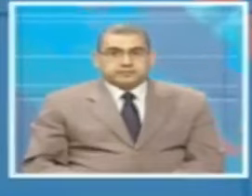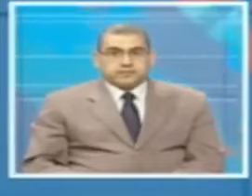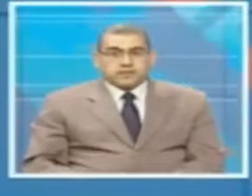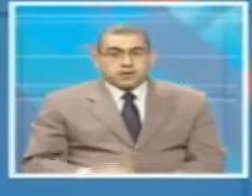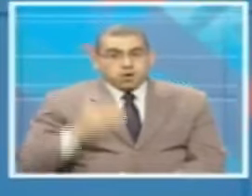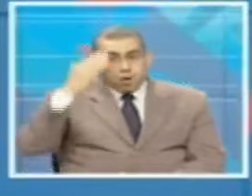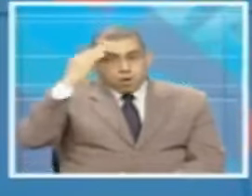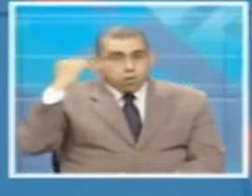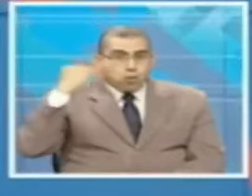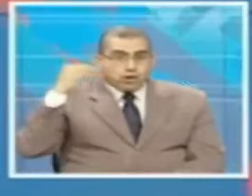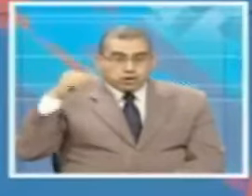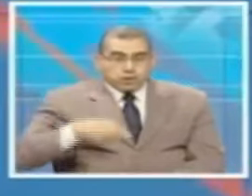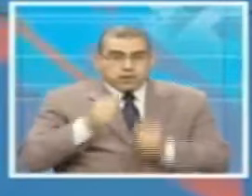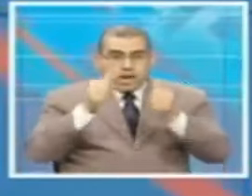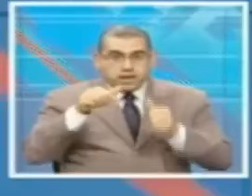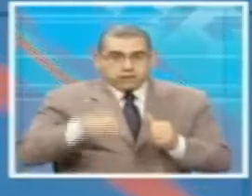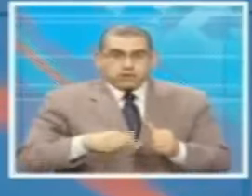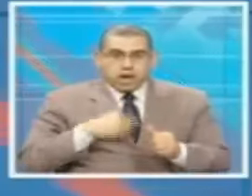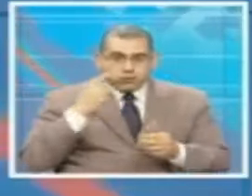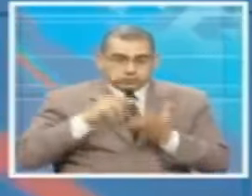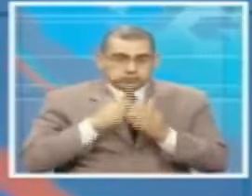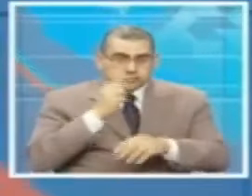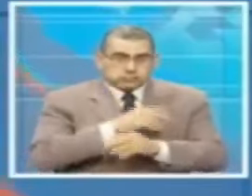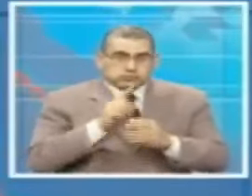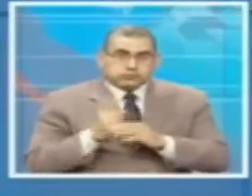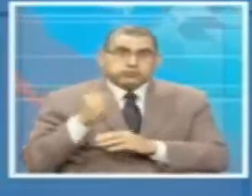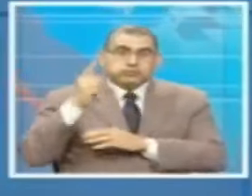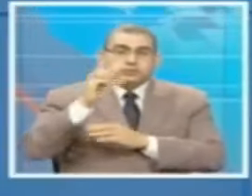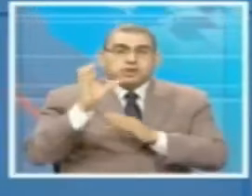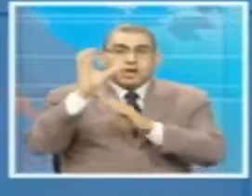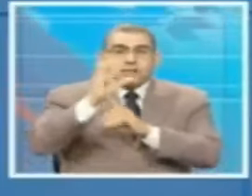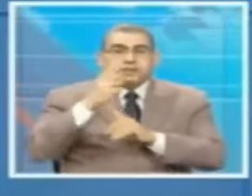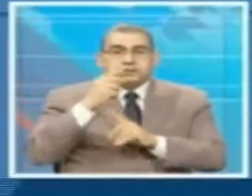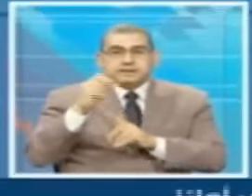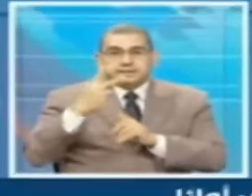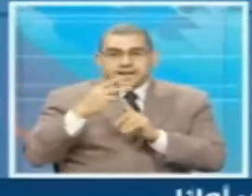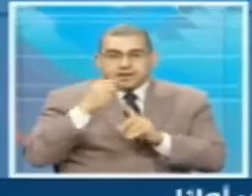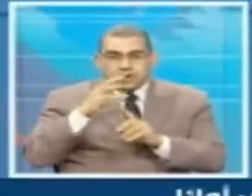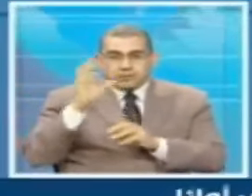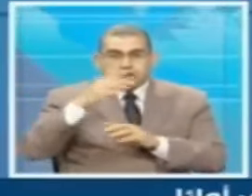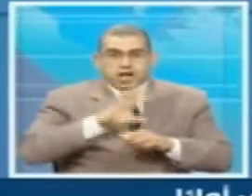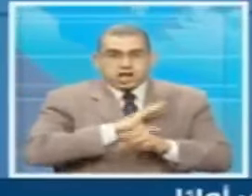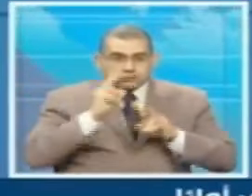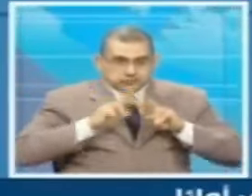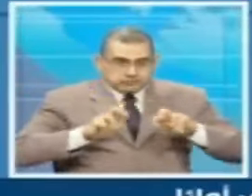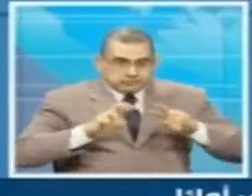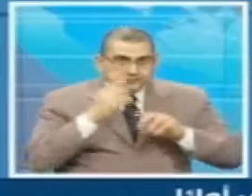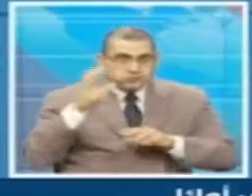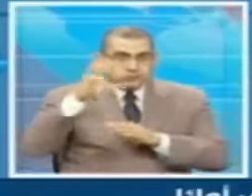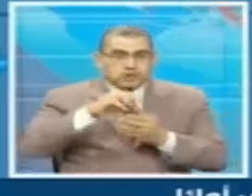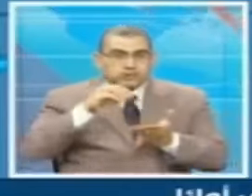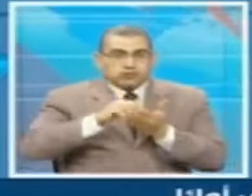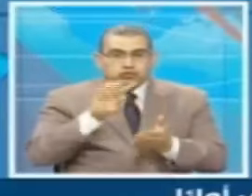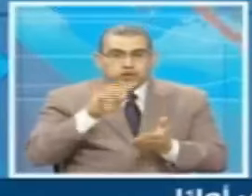أعلنت كوريا الجنوبية اليوم أنها تعتزم إطلاق ثاني قمر صناعي للتجسس العسكري لها في أوائل أبريل المقبل، ذلك في إطار